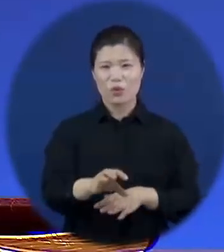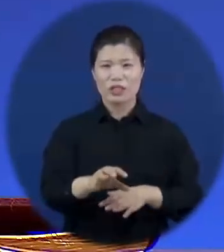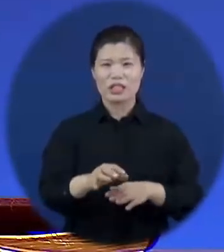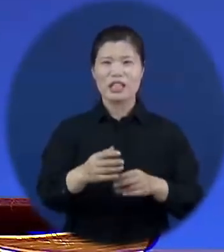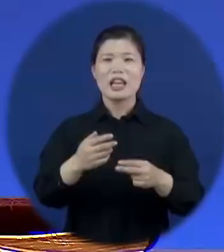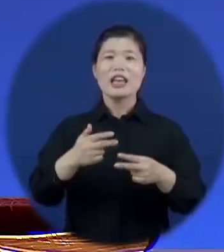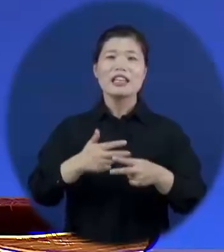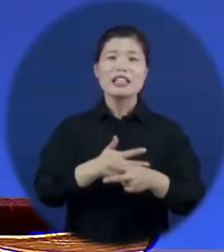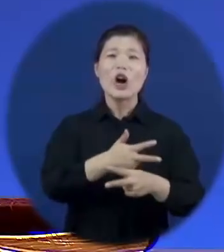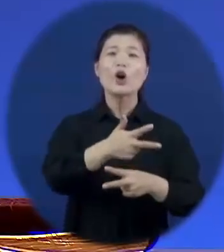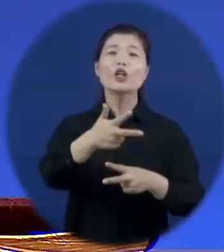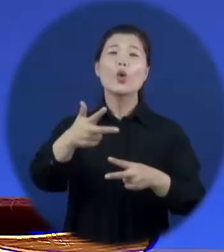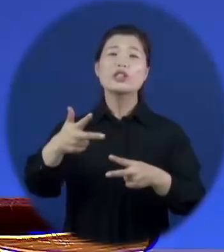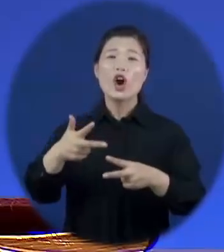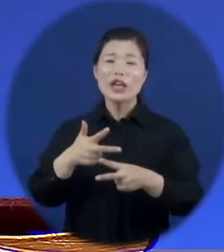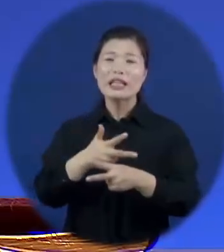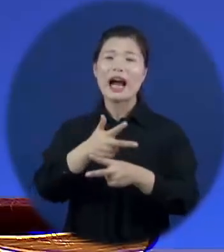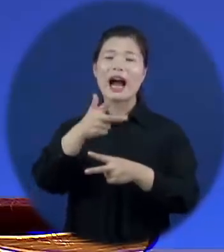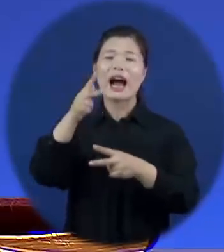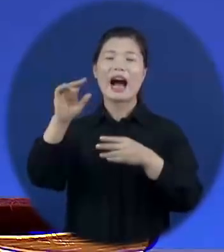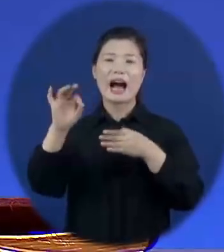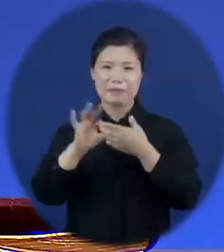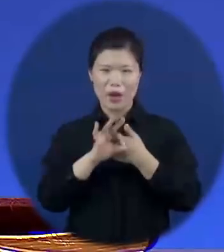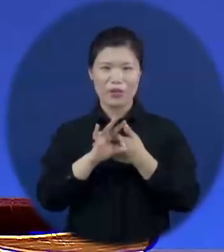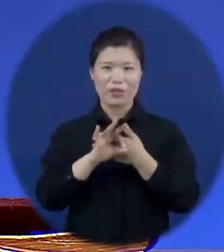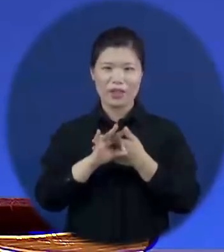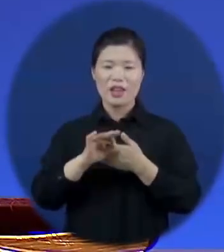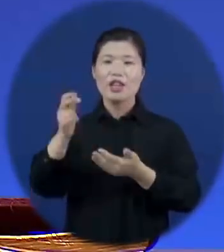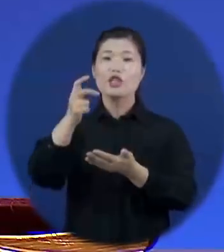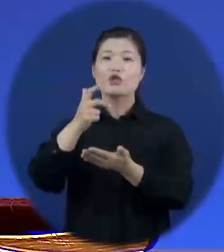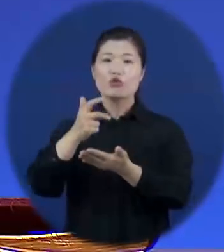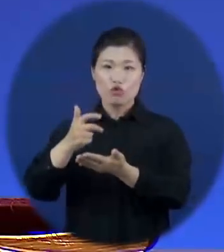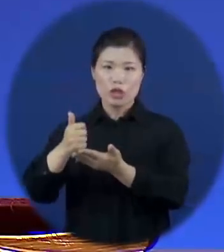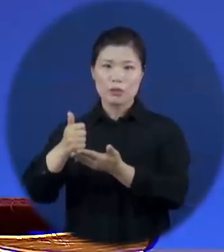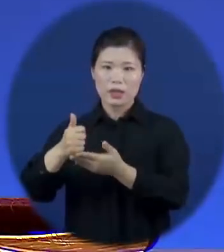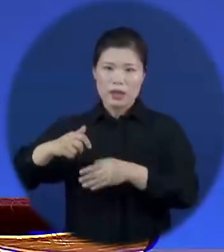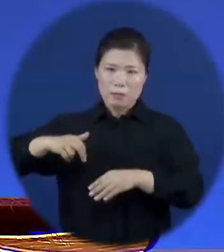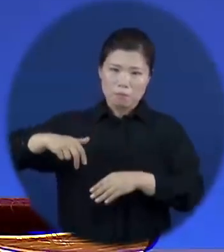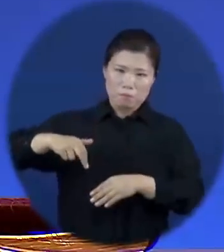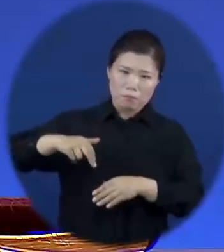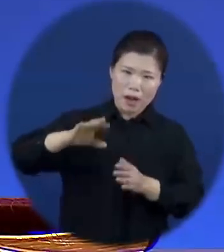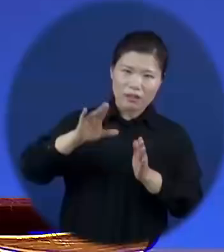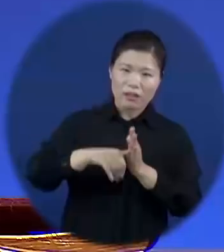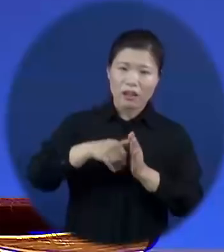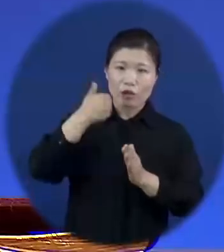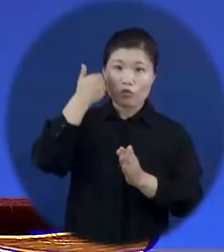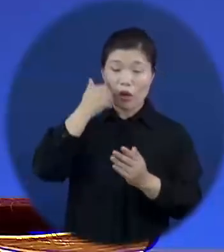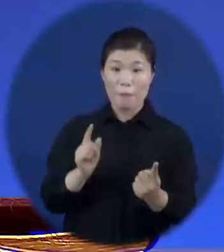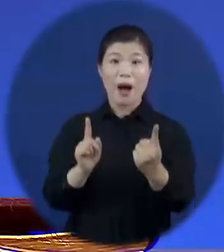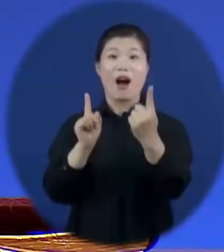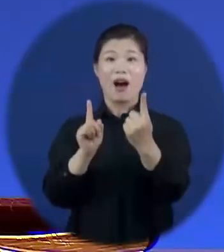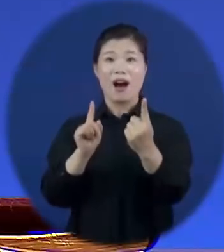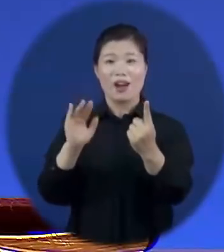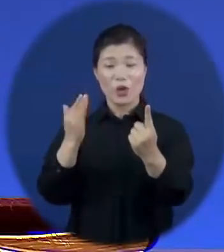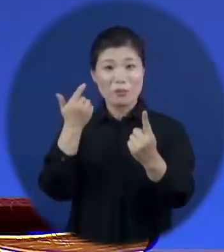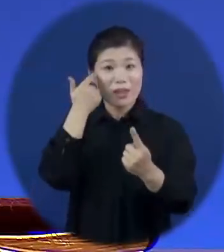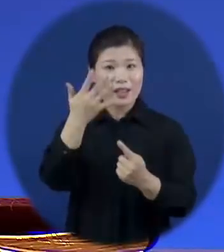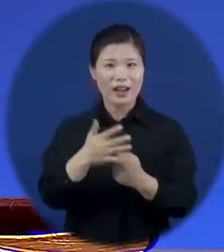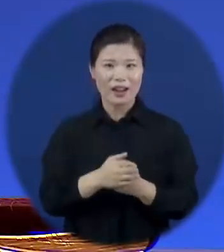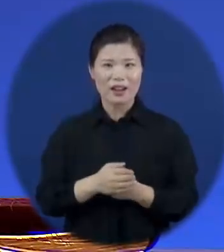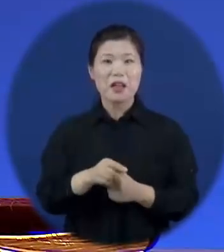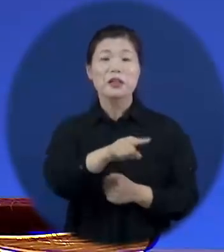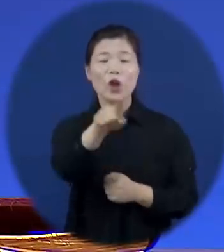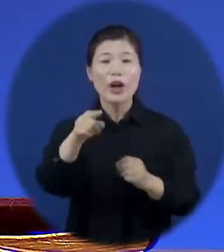한다면, 지금 주님이 지나가시면서 누구 앞에 딱 멈췄을까요? 내가